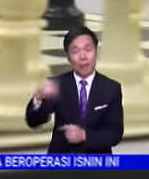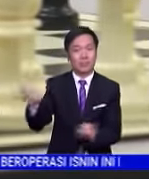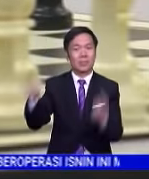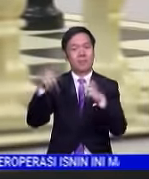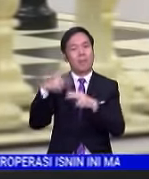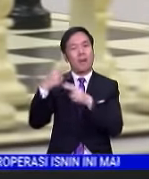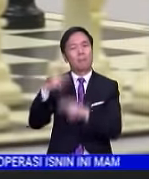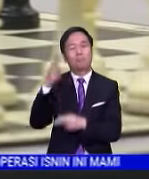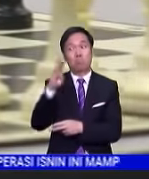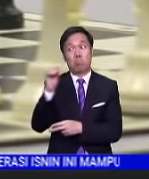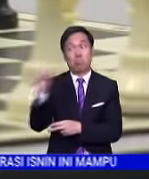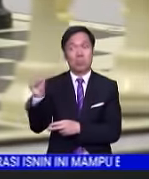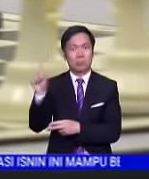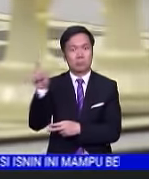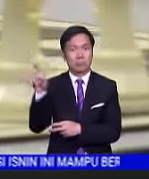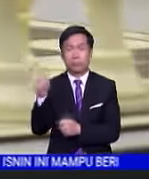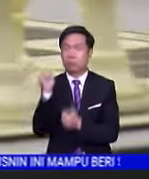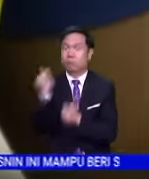Kalen Boss.